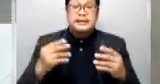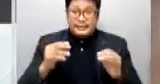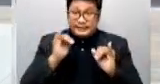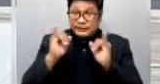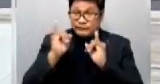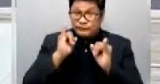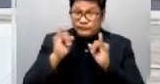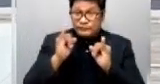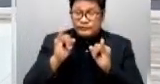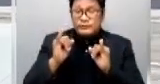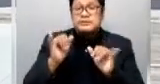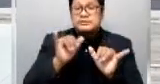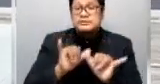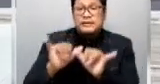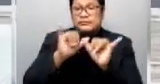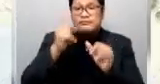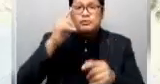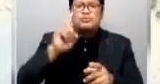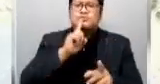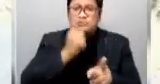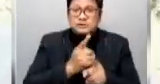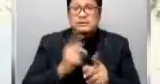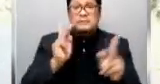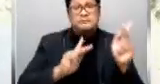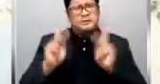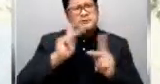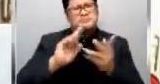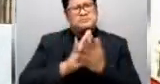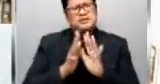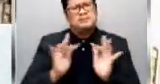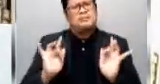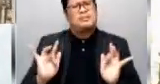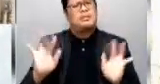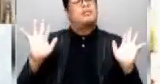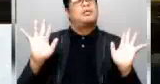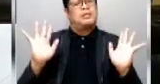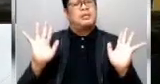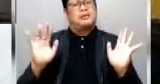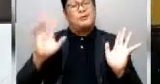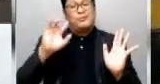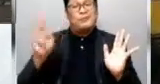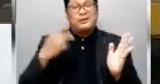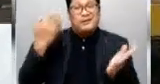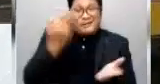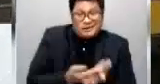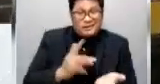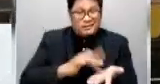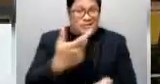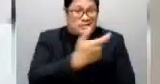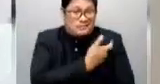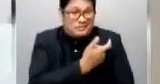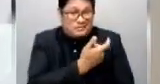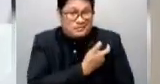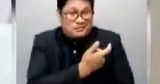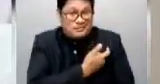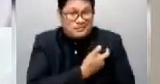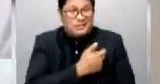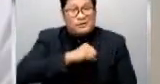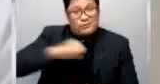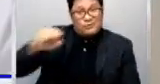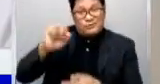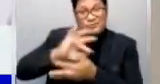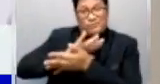for Truth, tila naging kampante raw ang marami nating kababayan nang dumating na ang mga bakuna kontra COVID-19. Nakikita namin